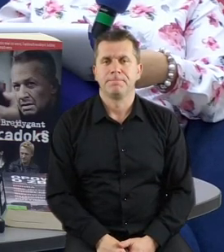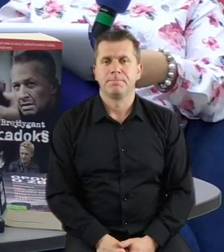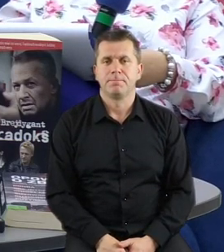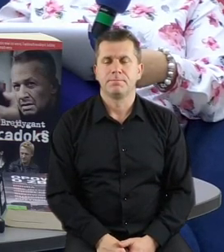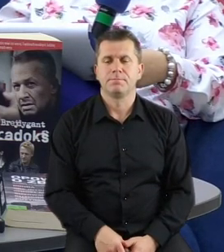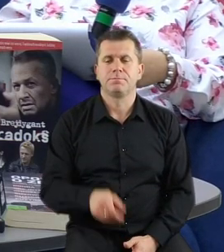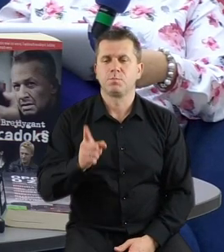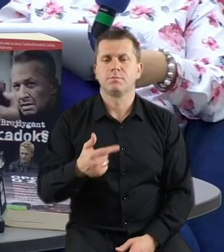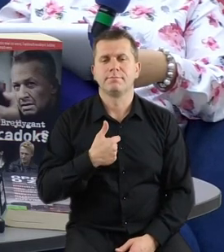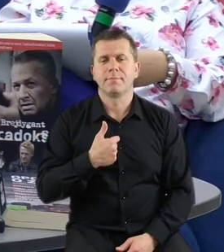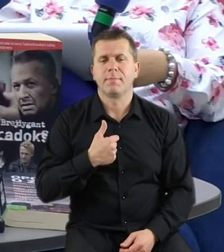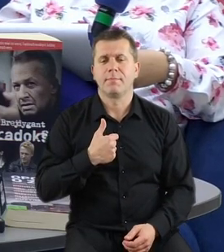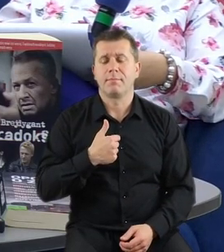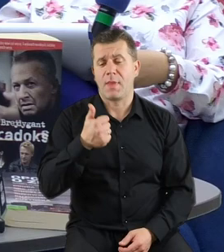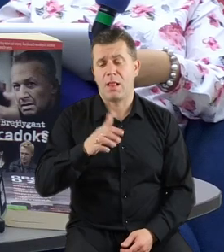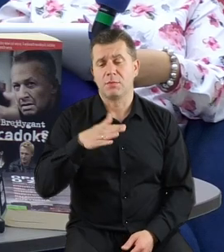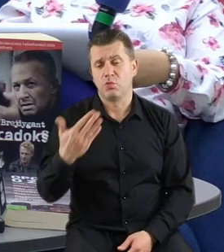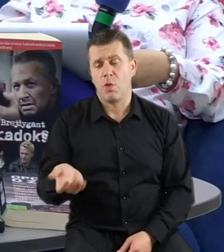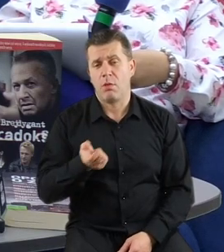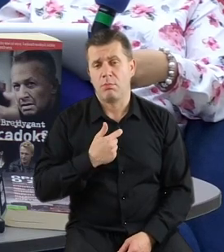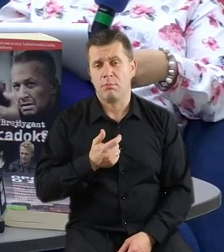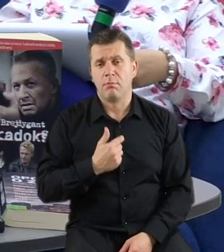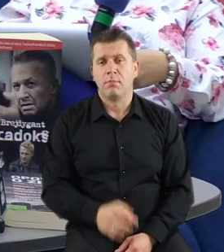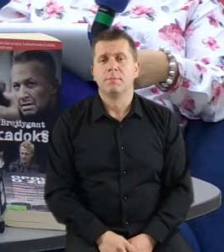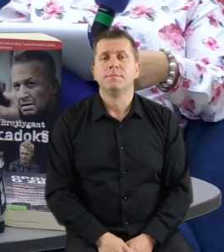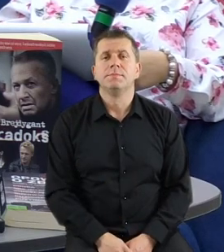znaczy taka, to jest w ogóle taka ambiwalencja we mnie, dlatego że ja z jednej strony